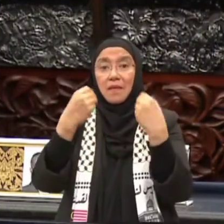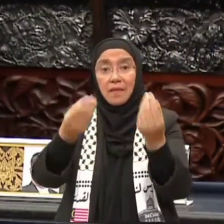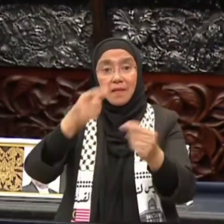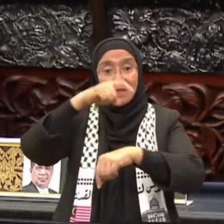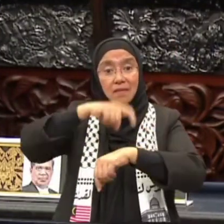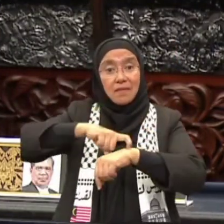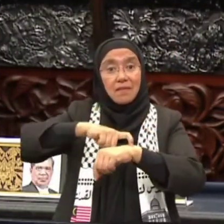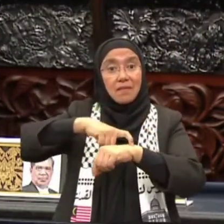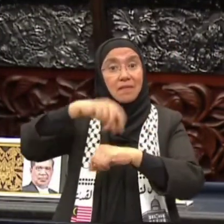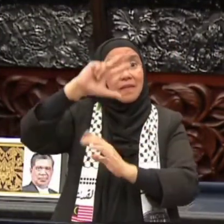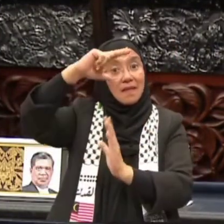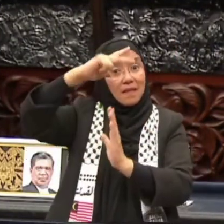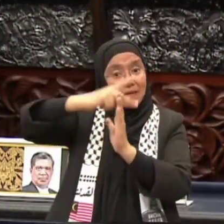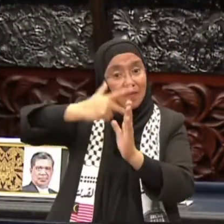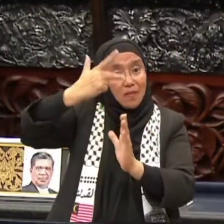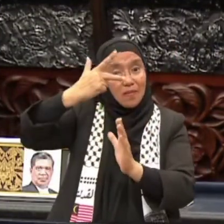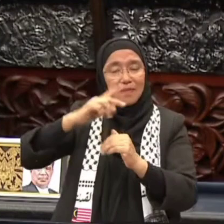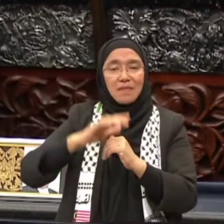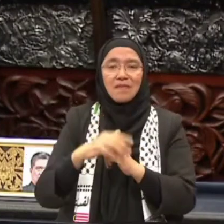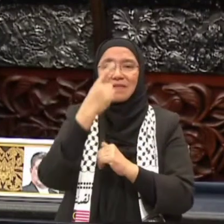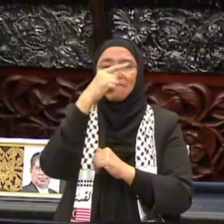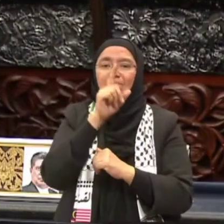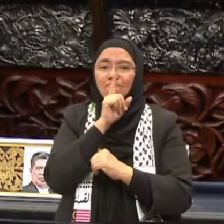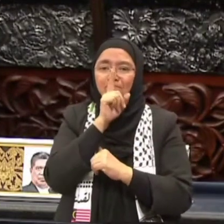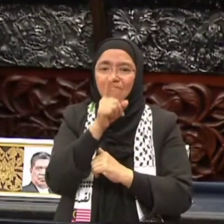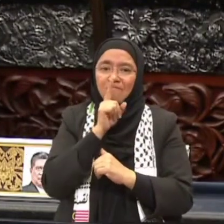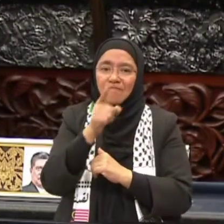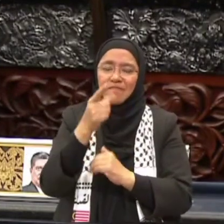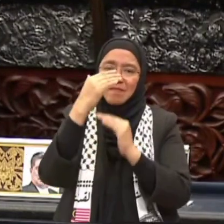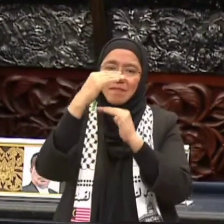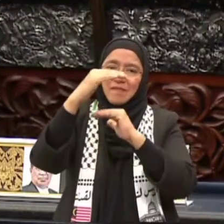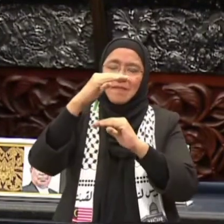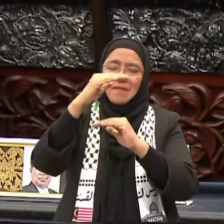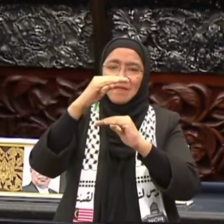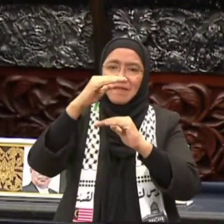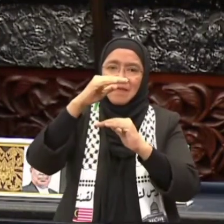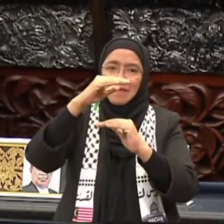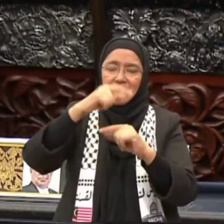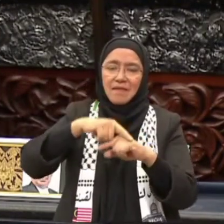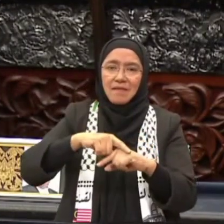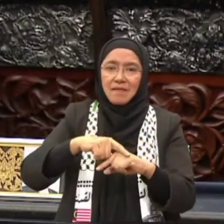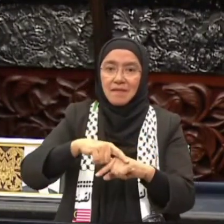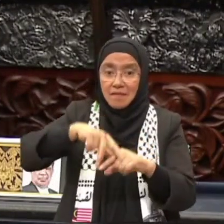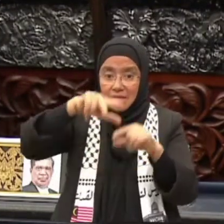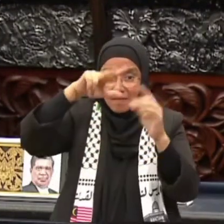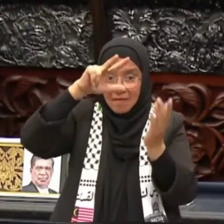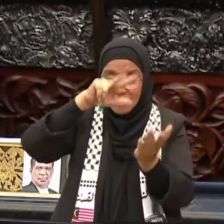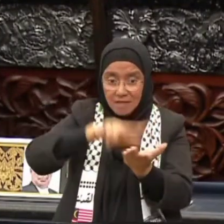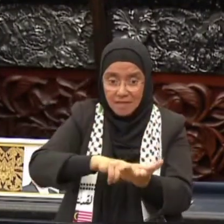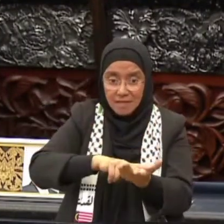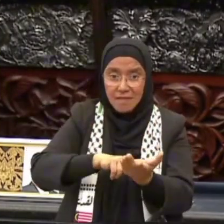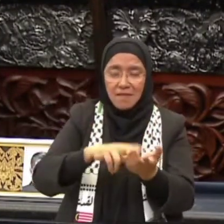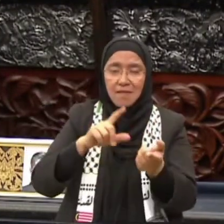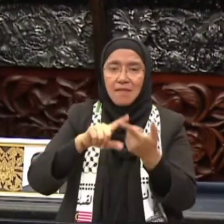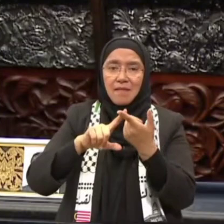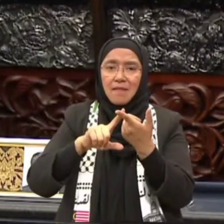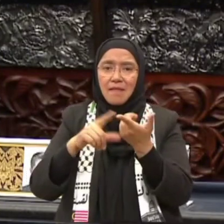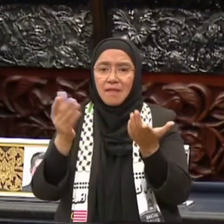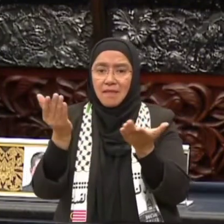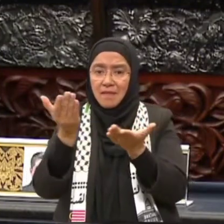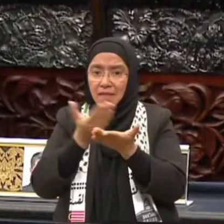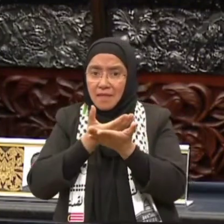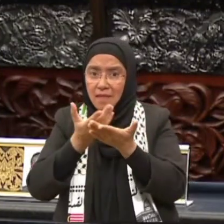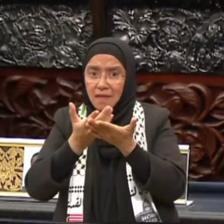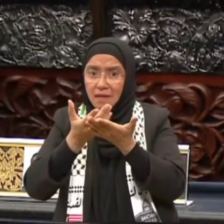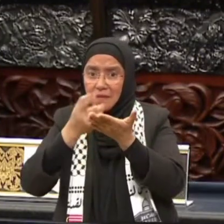bulan untuk memastikan peringkat pengesahan dan verifikasi data, dan kita akan gerakkan seluruh